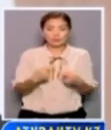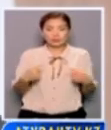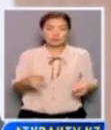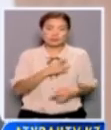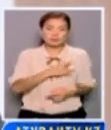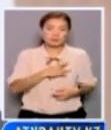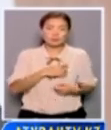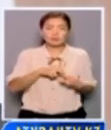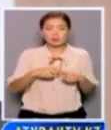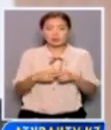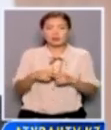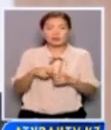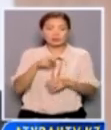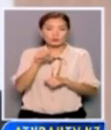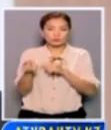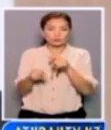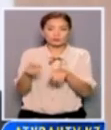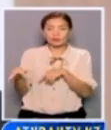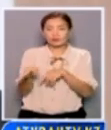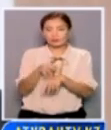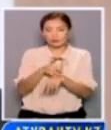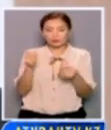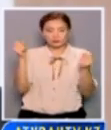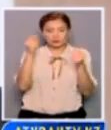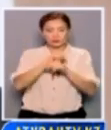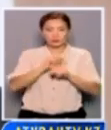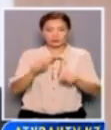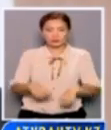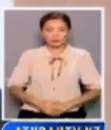басқа да сұрақтар бойынша халыққа көмегін тигізетін болады.